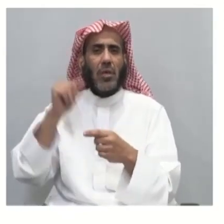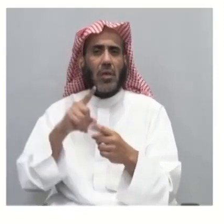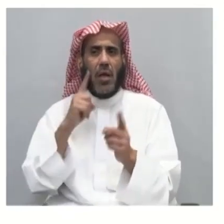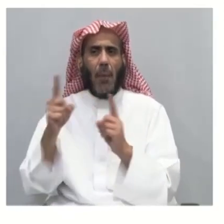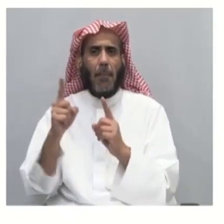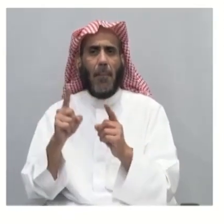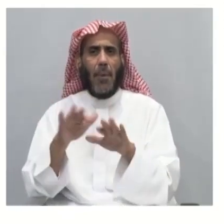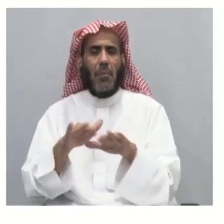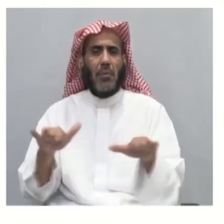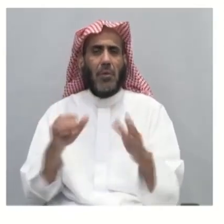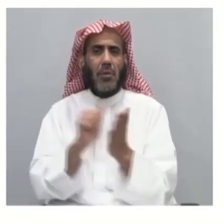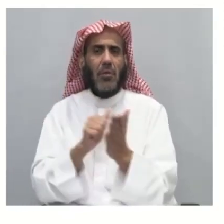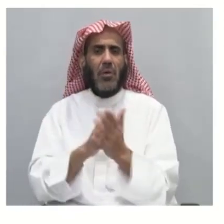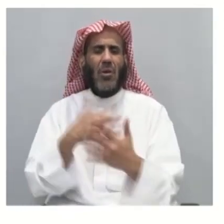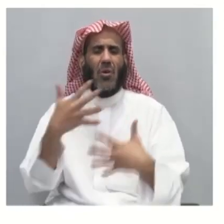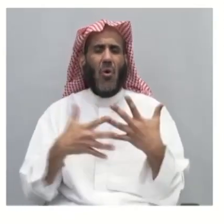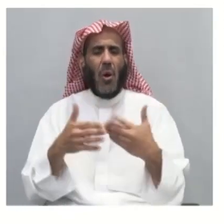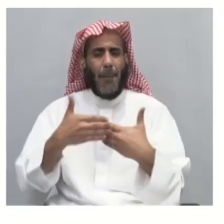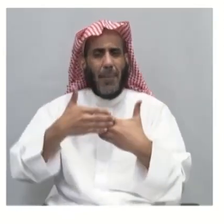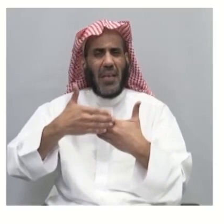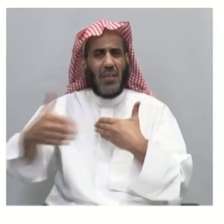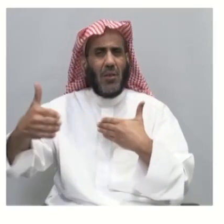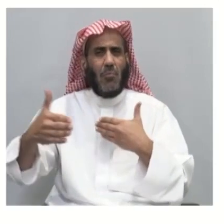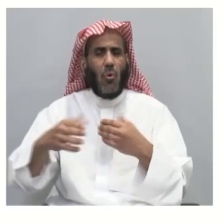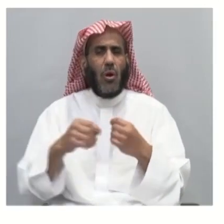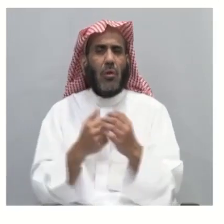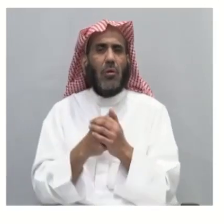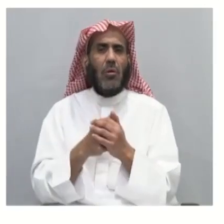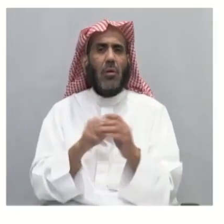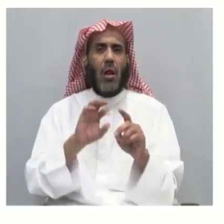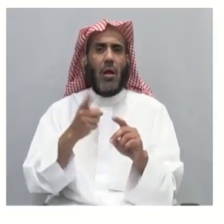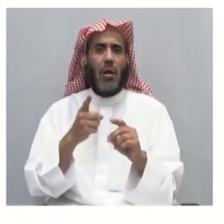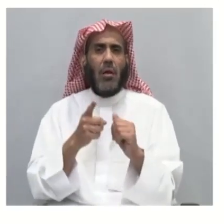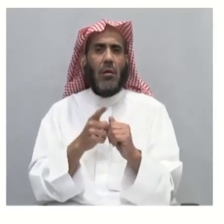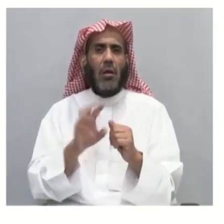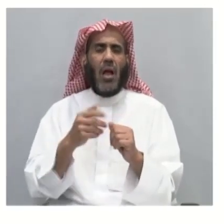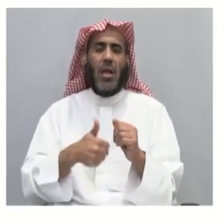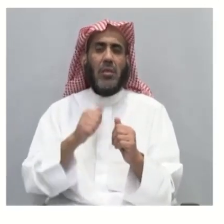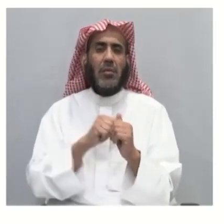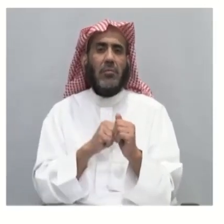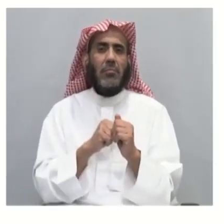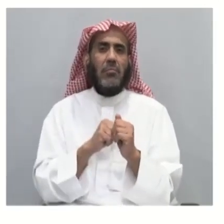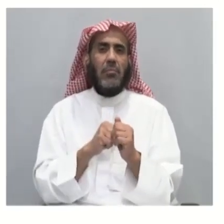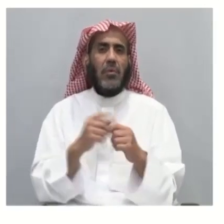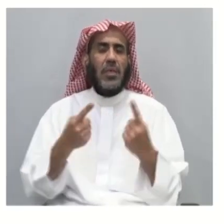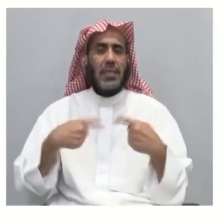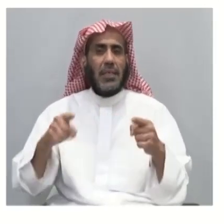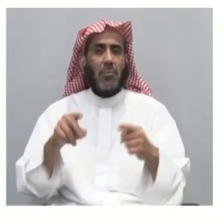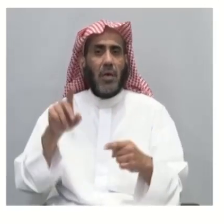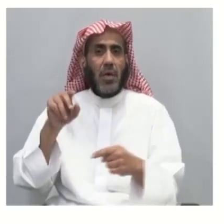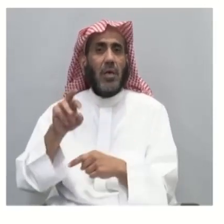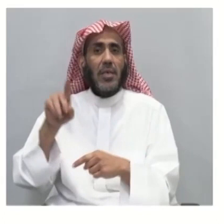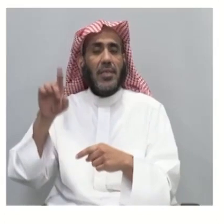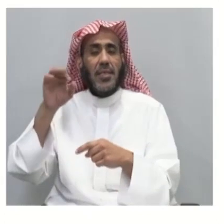عتبه بابه يحاول ابعاده بكل الوسائل لكنه لا يستطيع ذلك استمر الزوجان في